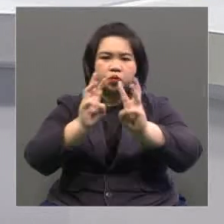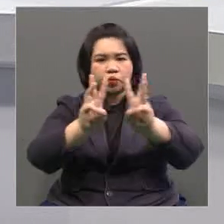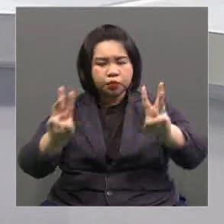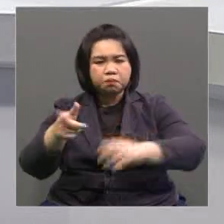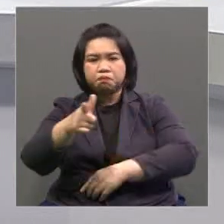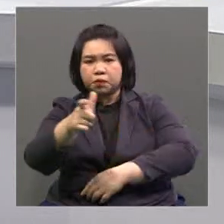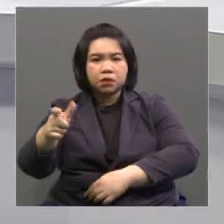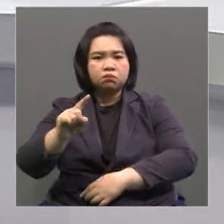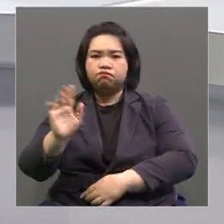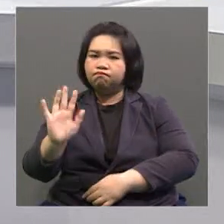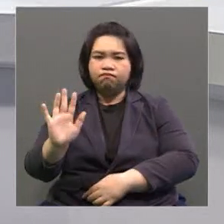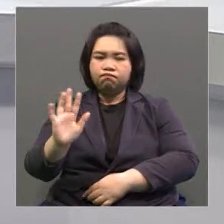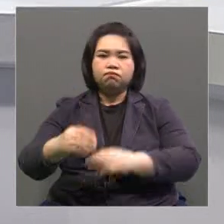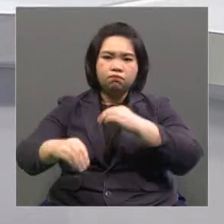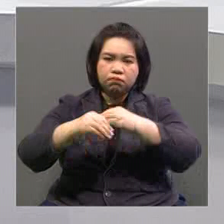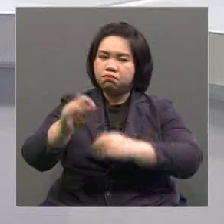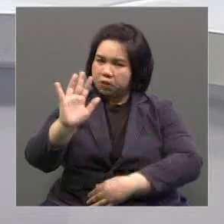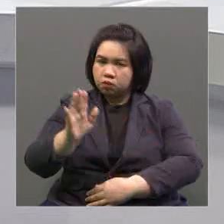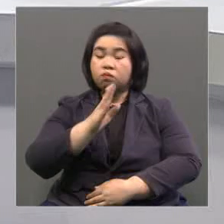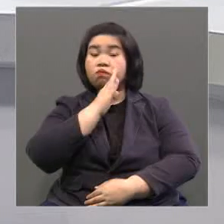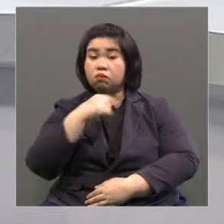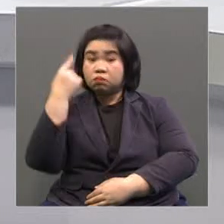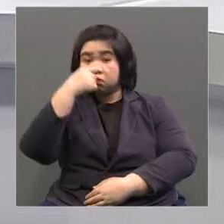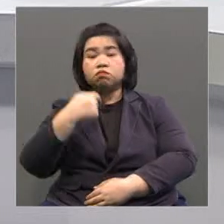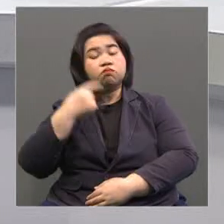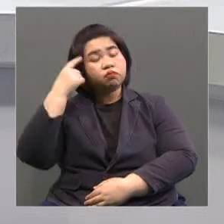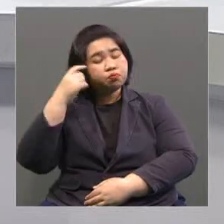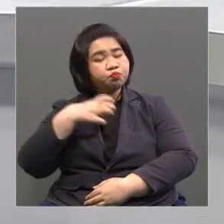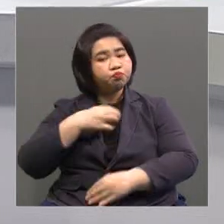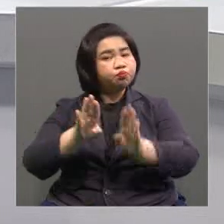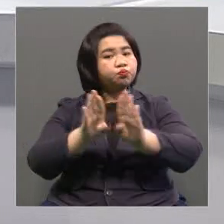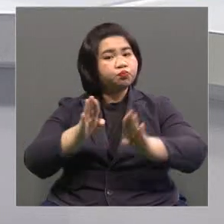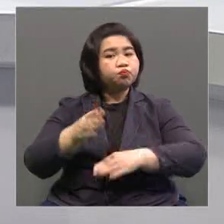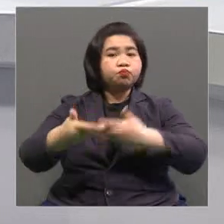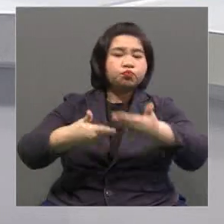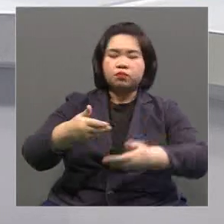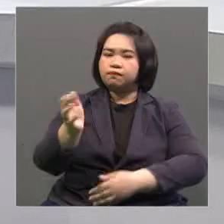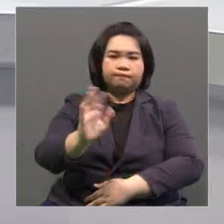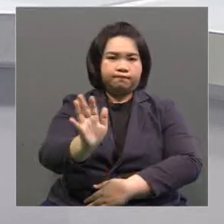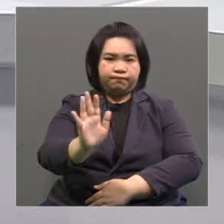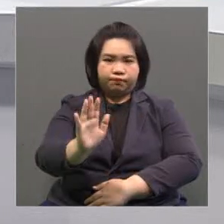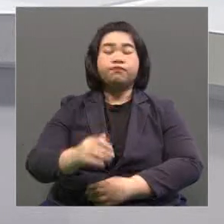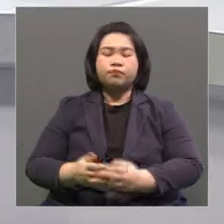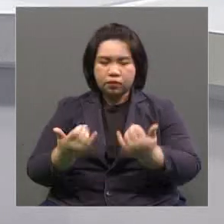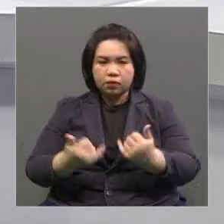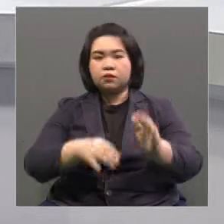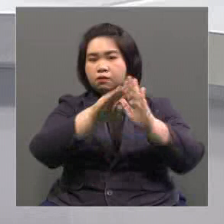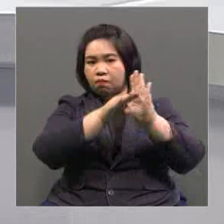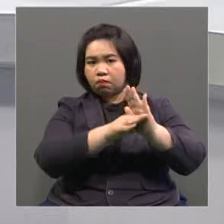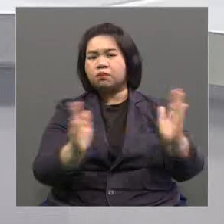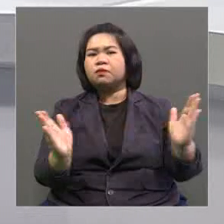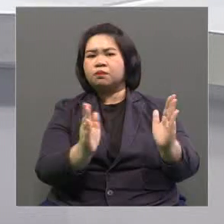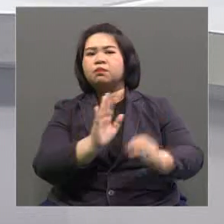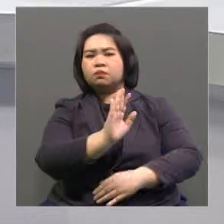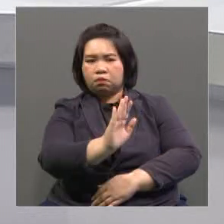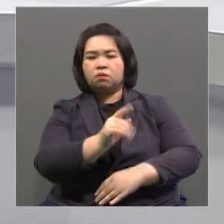ร้านขายปืนแบบเยในออนไลน์เนี่ยต้องคุมกำเนิดเลยใครที่จะมาเปิดใหม่เนี่ยไม่มีสิทธิ์แล้วนะคะเพราะฉะนั้นนี่ก็เป็นมาตรการคร่าวๆที่ออกมา